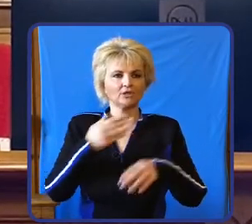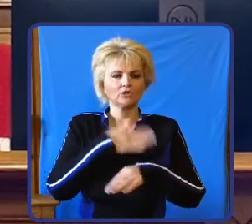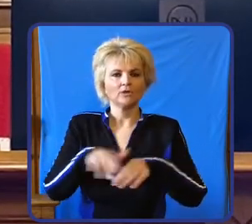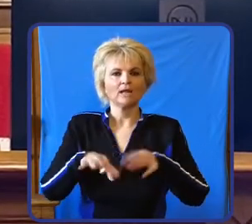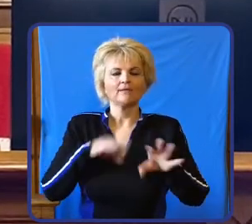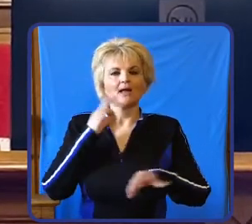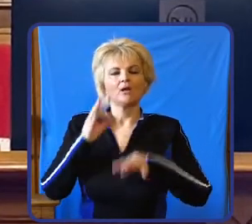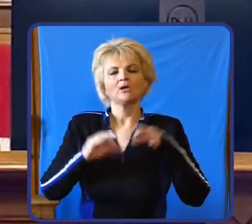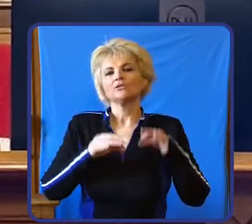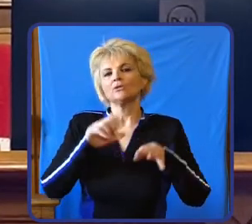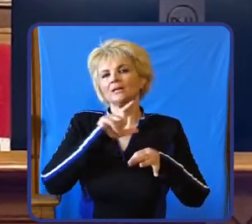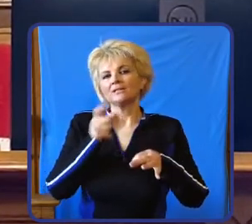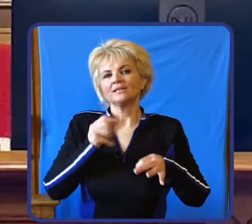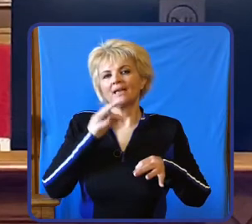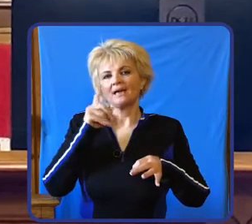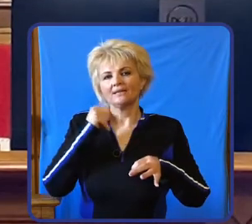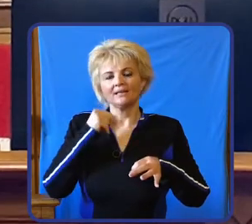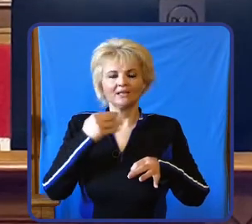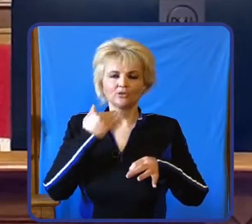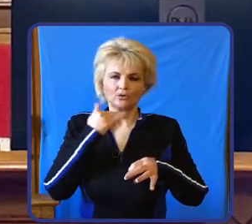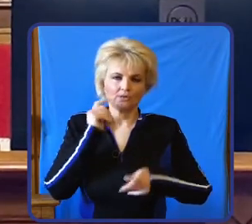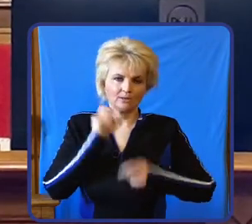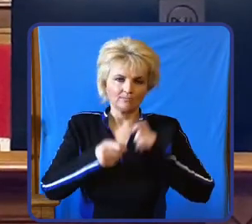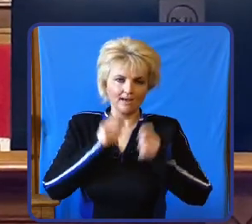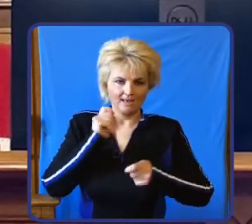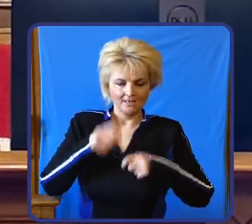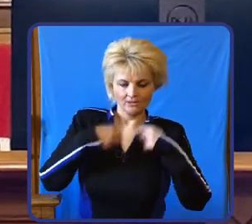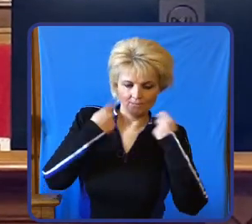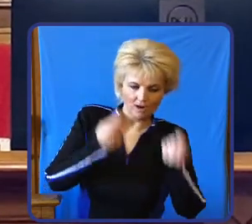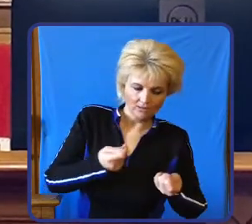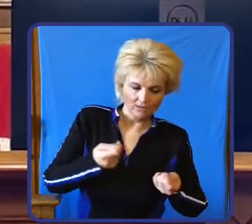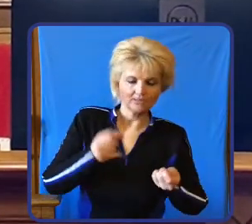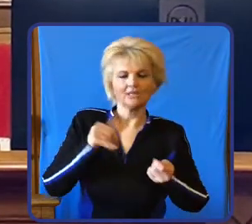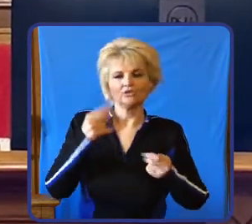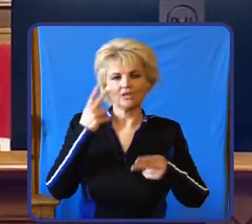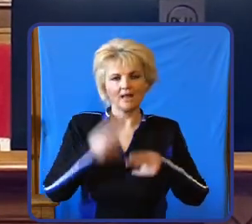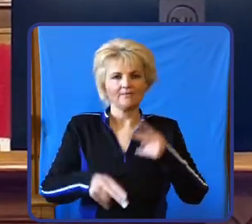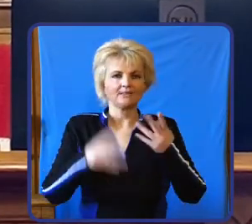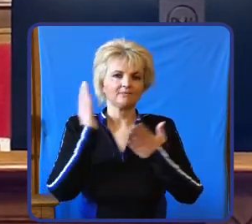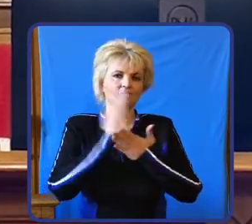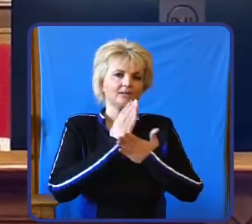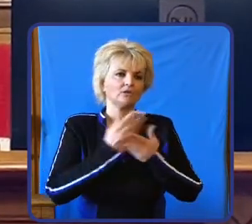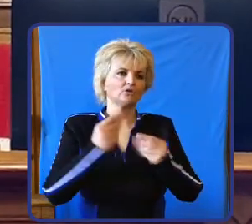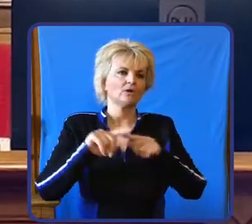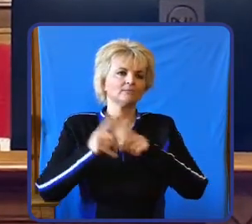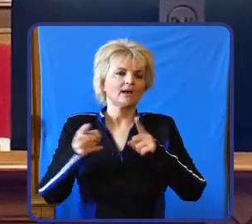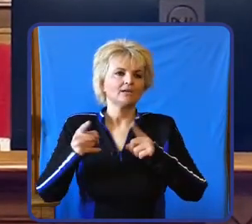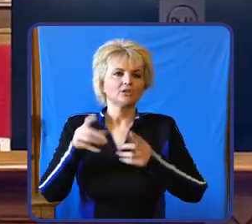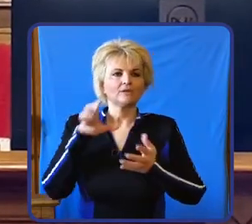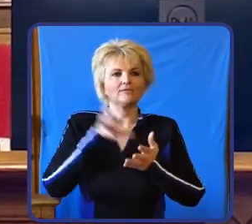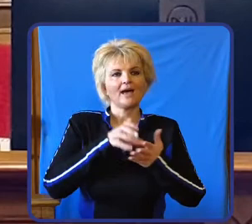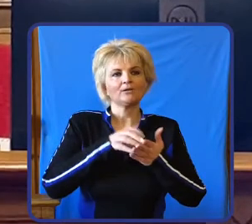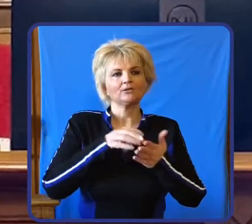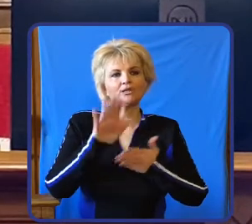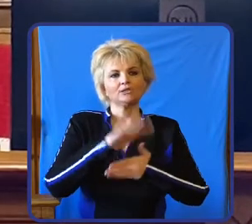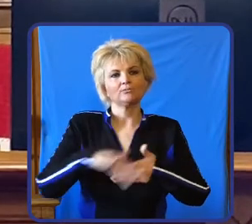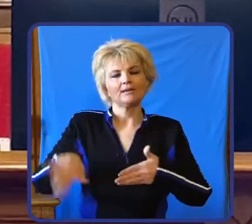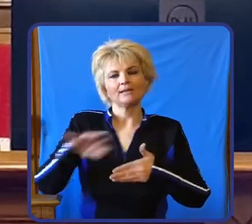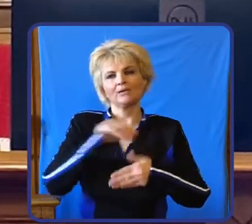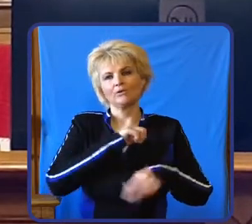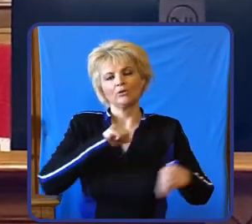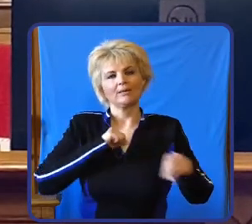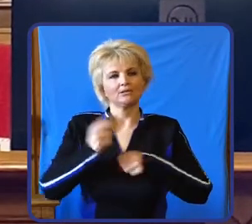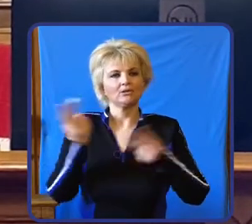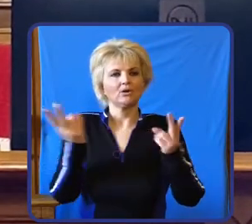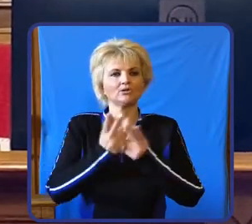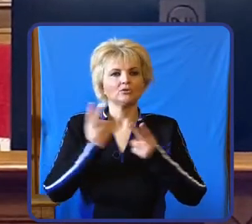East Audit ZRT-t, és nagyon köszönöm, hogy pályáztak, és hogy ellátták ezt a feladatot. Sok más város és megyei önkormányzatnak végeznek